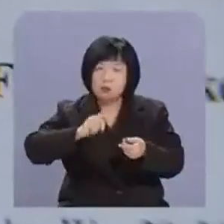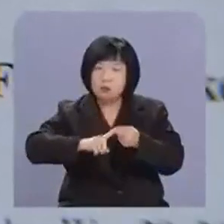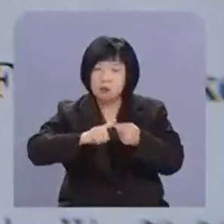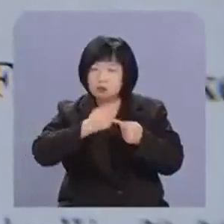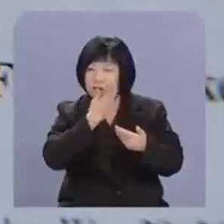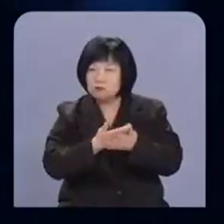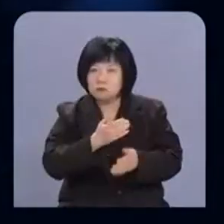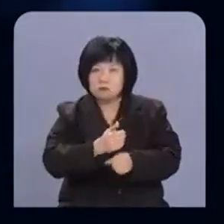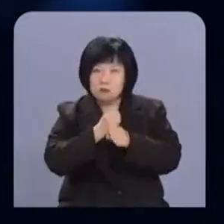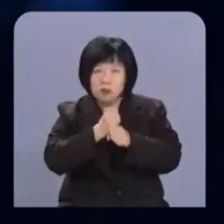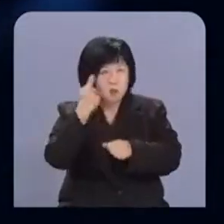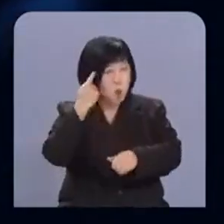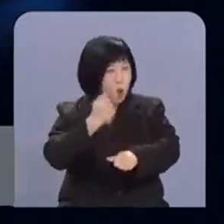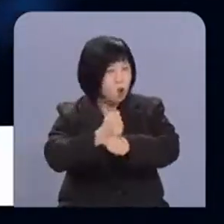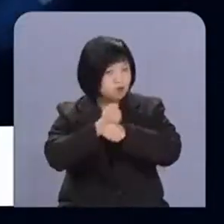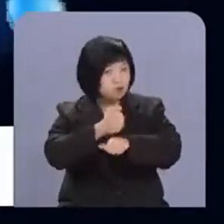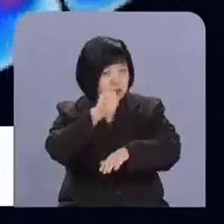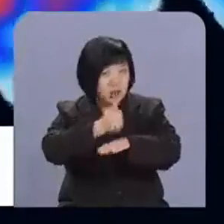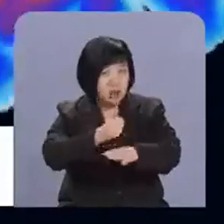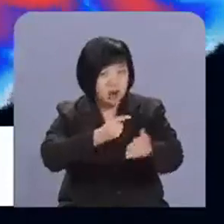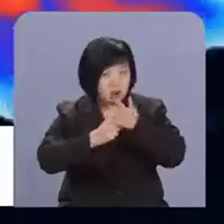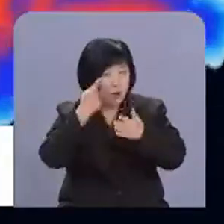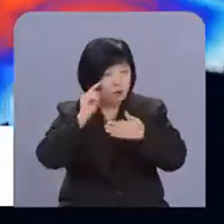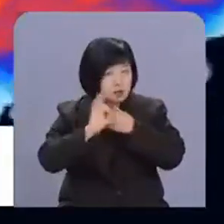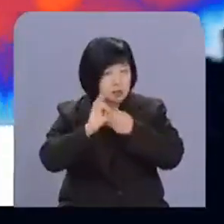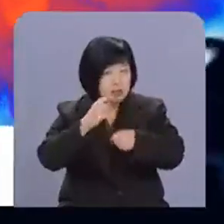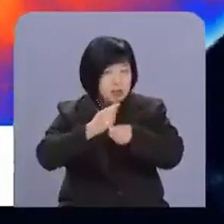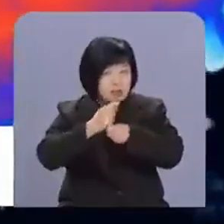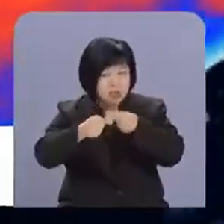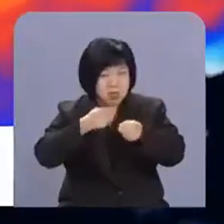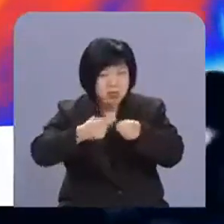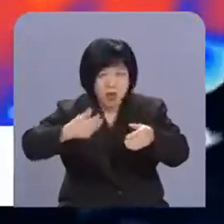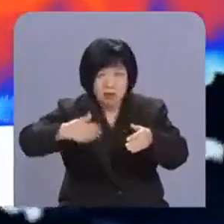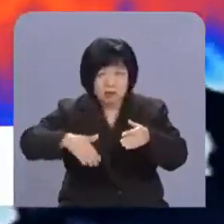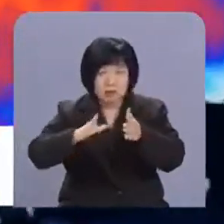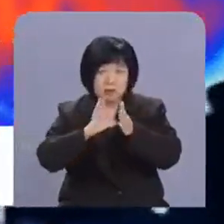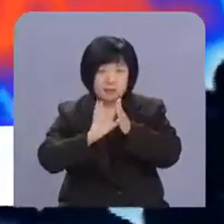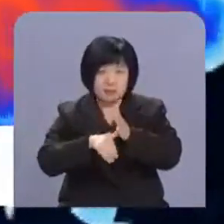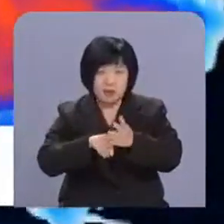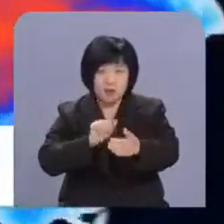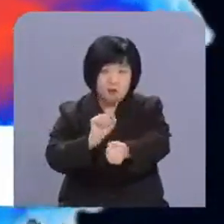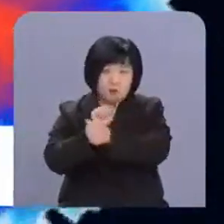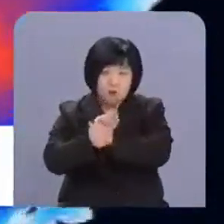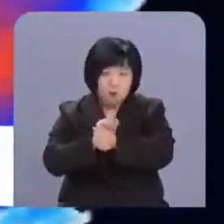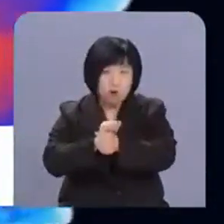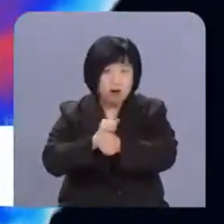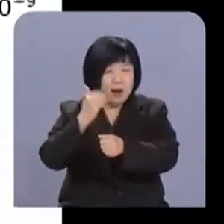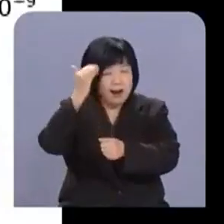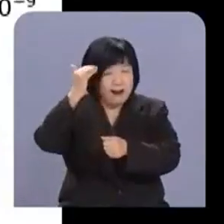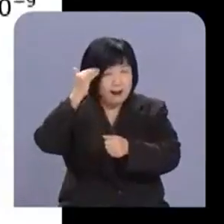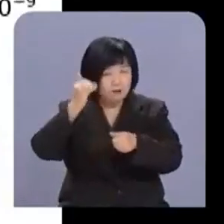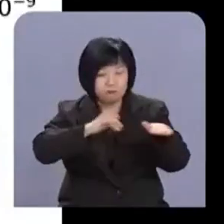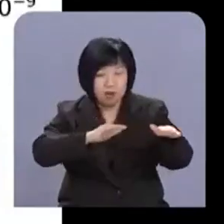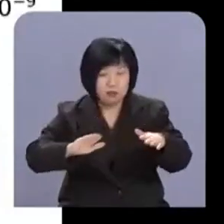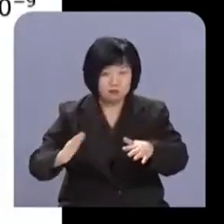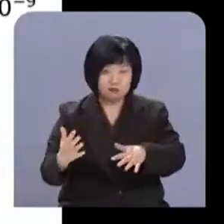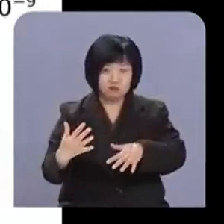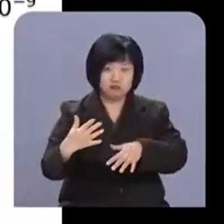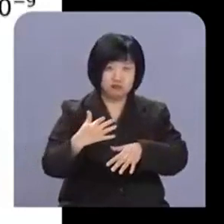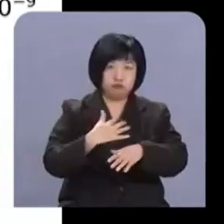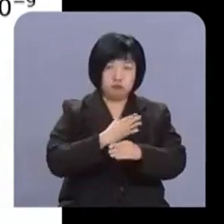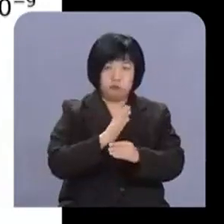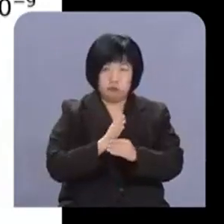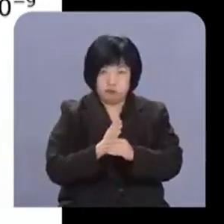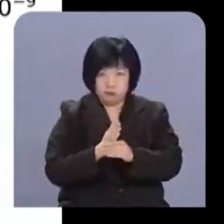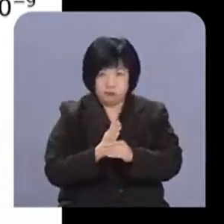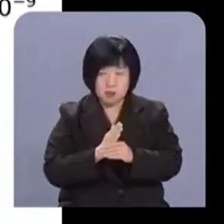연구 결과에 따르면 방류 이후 1년이 되지 않은 시점에 오염수가 우리 연안에 도달하는데 이는 그 자체로